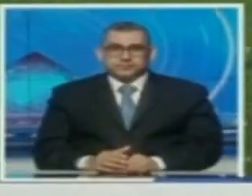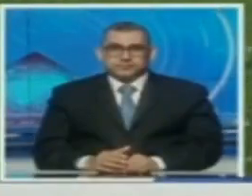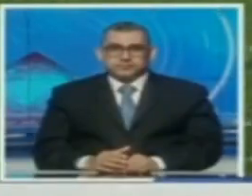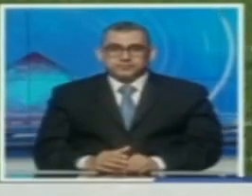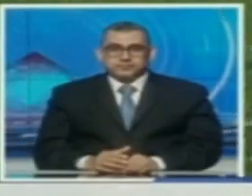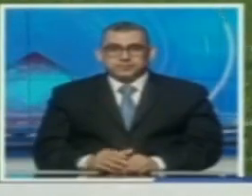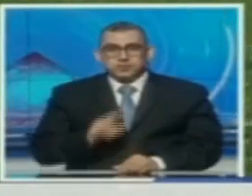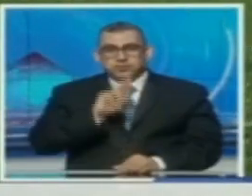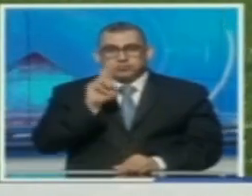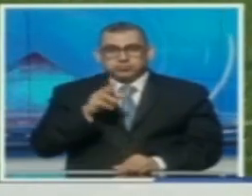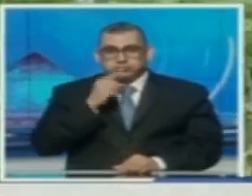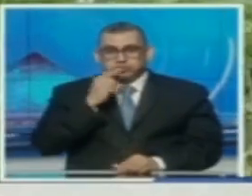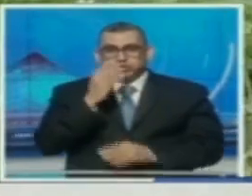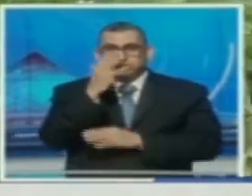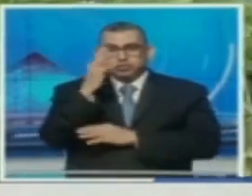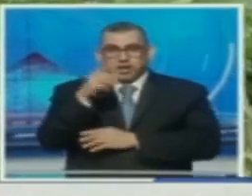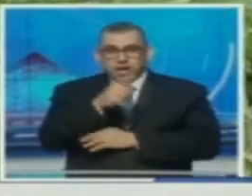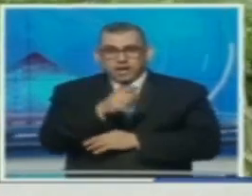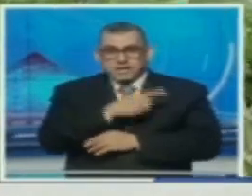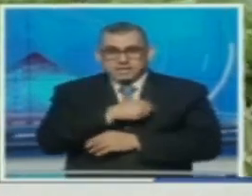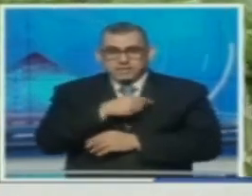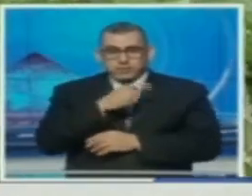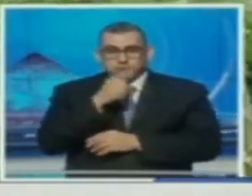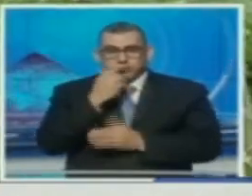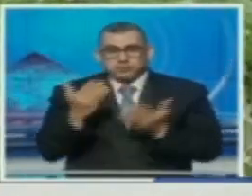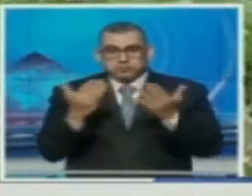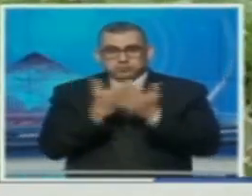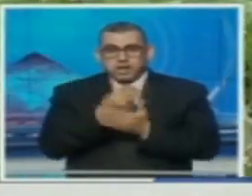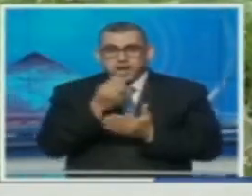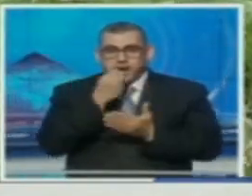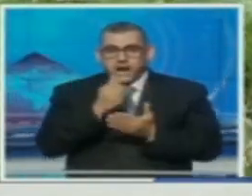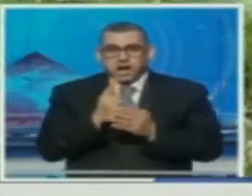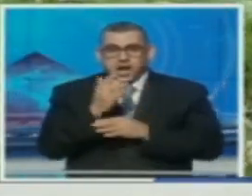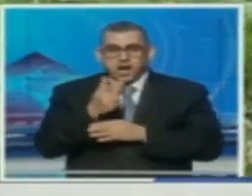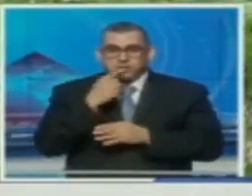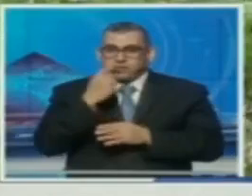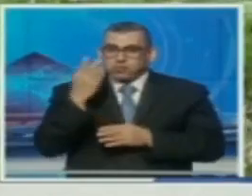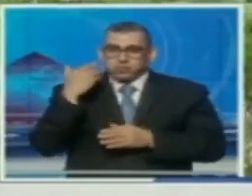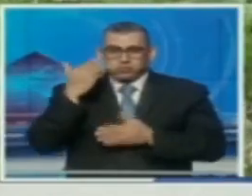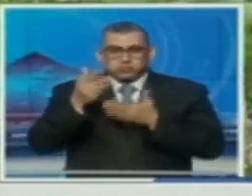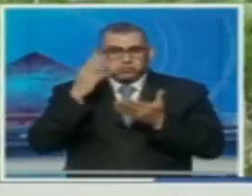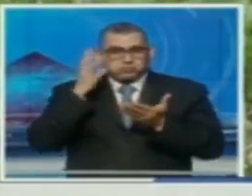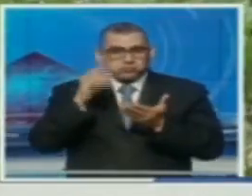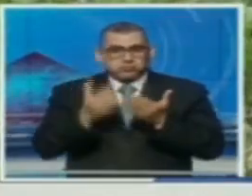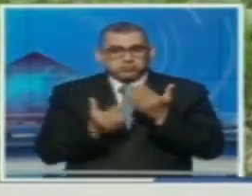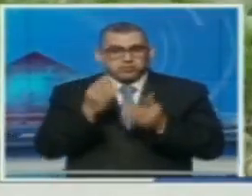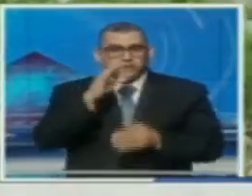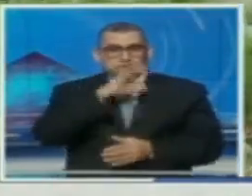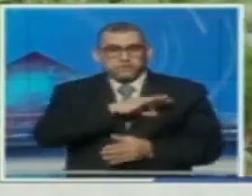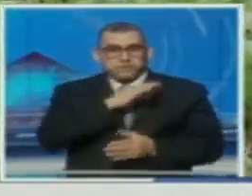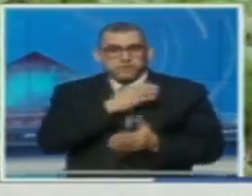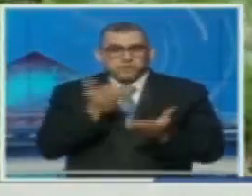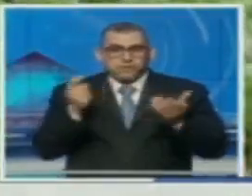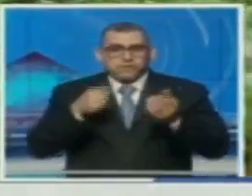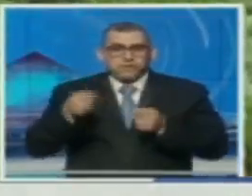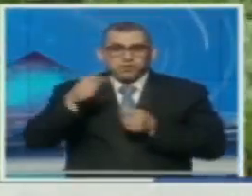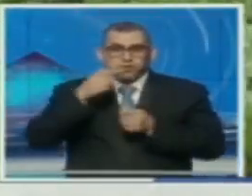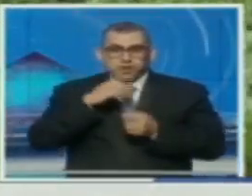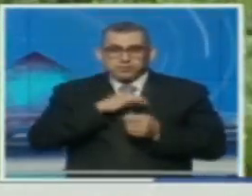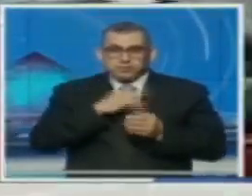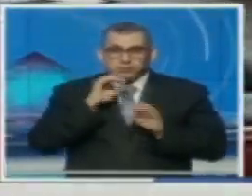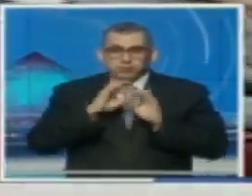ربما كانت شجرة المورينجا من أبرز البدائل الغذائية في الآونة الأخيرة لما لها من فوائد اقتصادية واجتماعية